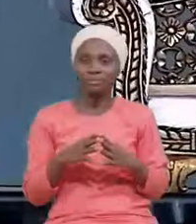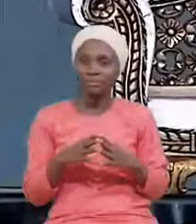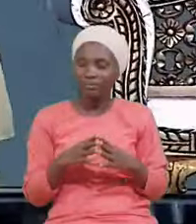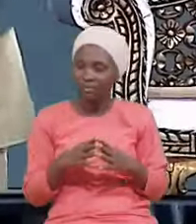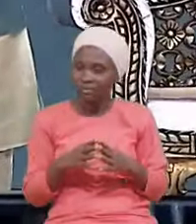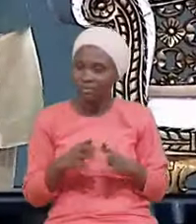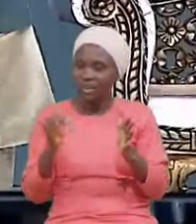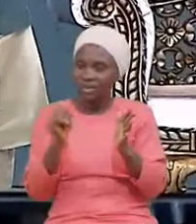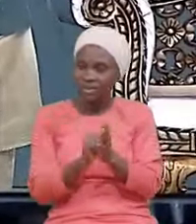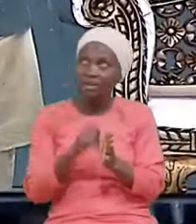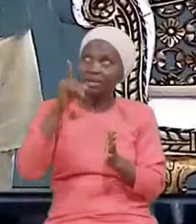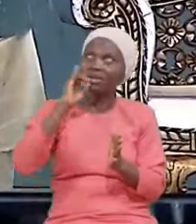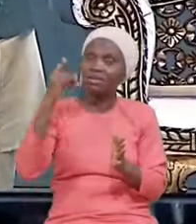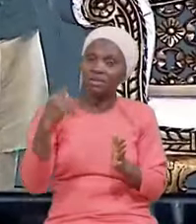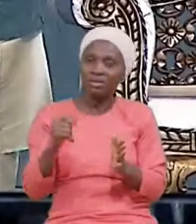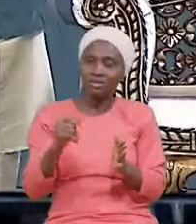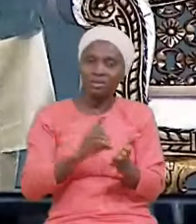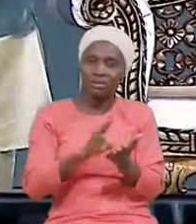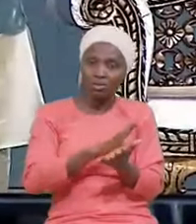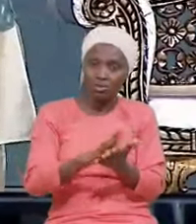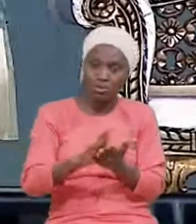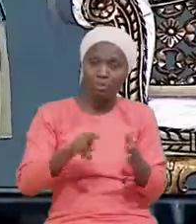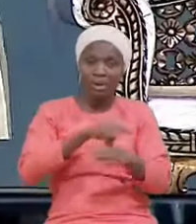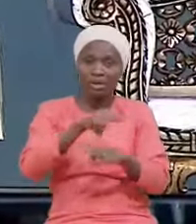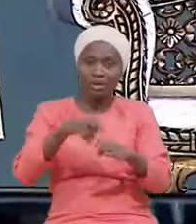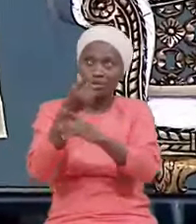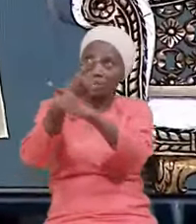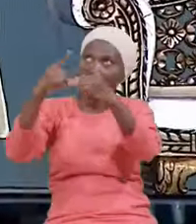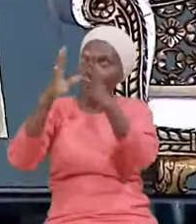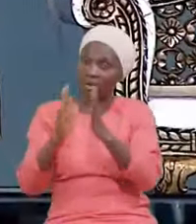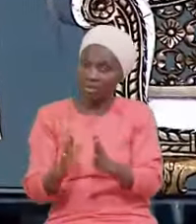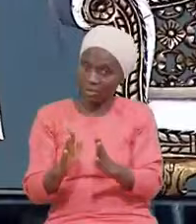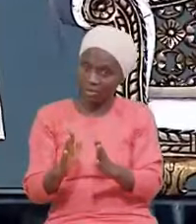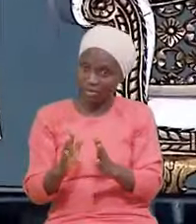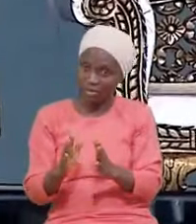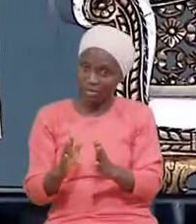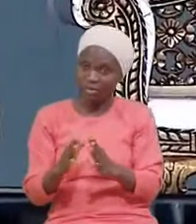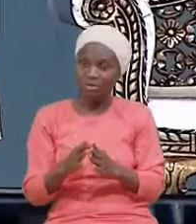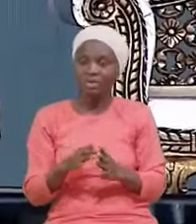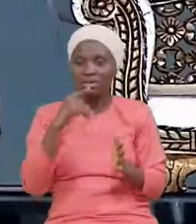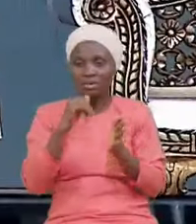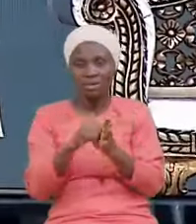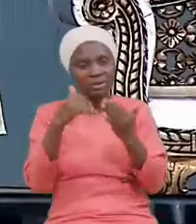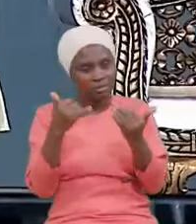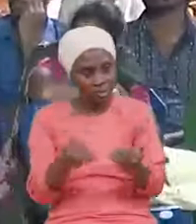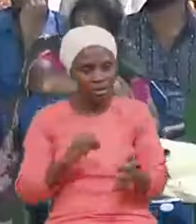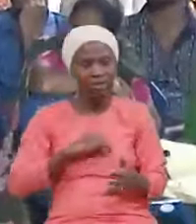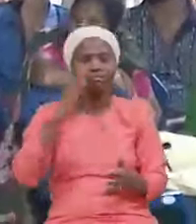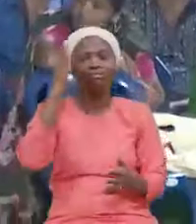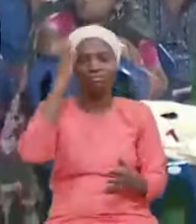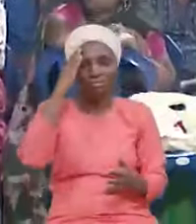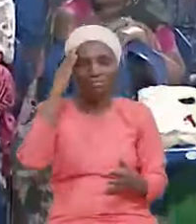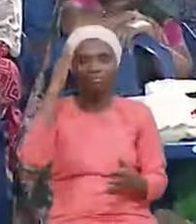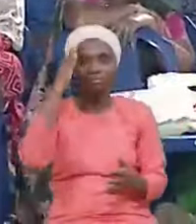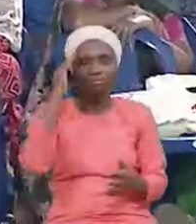the supernatural liberator ఆయన ప్రకృతిక తీతమైన విడుదల ఇచ్చువాడు this now I know ఆయన అంటున్నాడు ఇప్పుడు